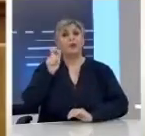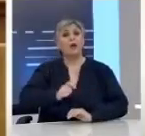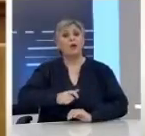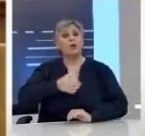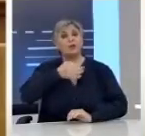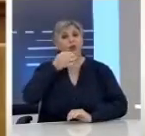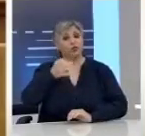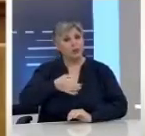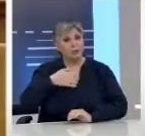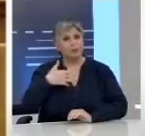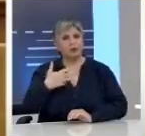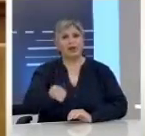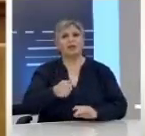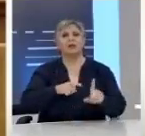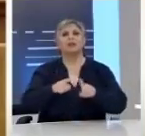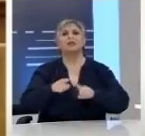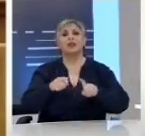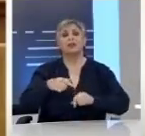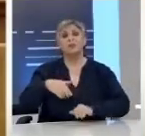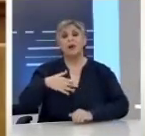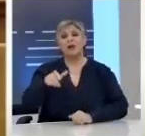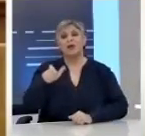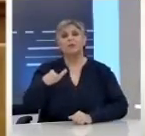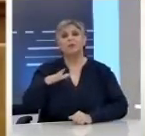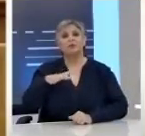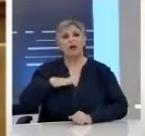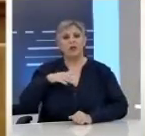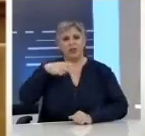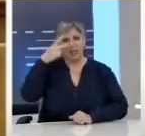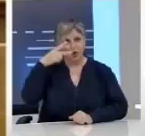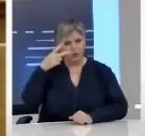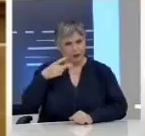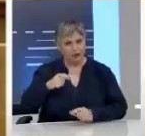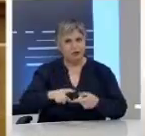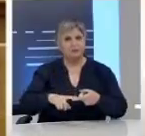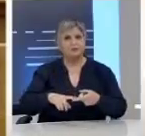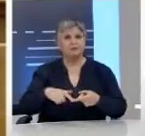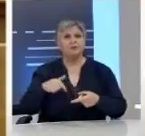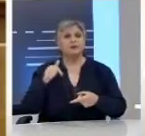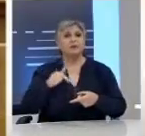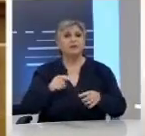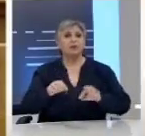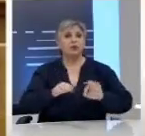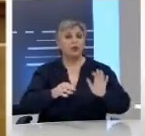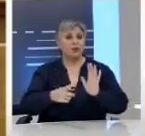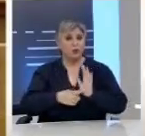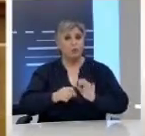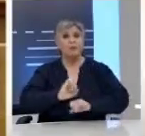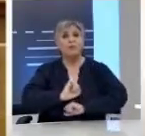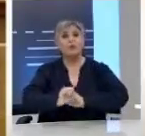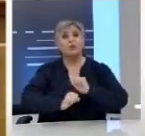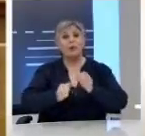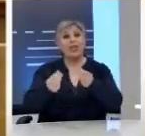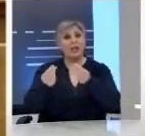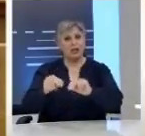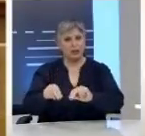διαπραγματεύεται ατομικά δικαιώματα, αλλά δεν το ψηφίζει, ότι το νομοσχέδιο αυτό προσπαθεί να δώσει μία λύση, αλλά